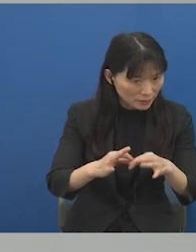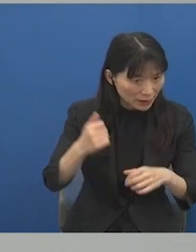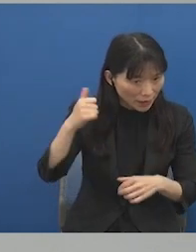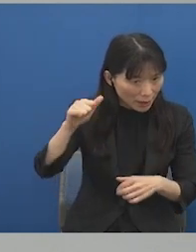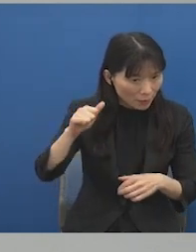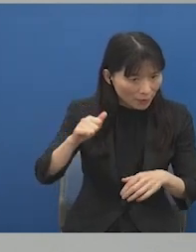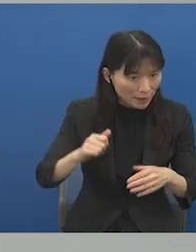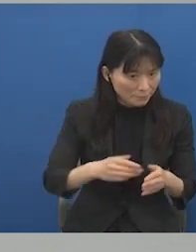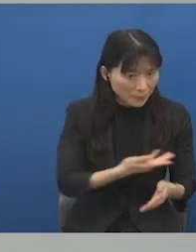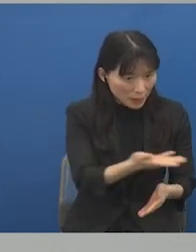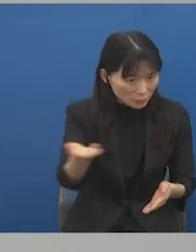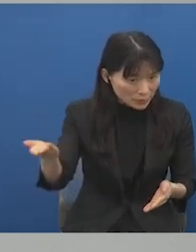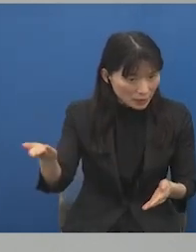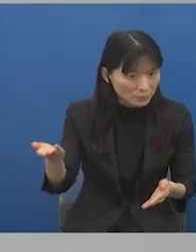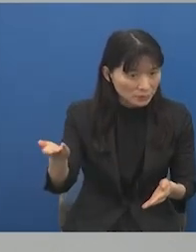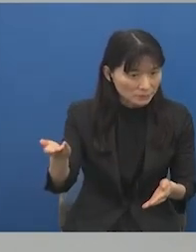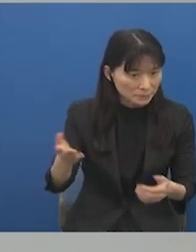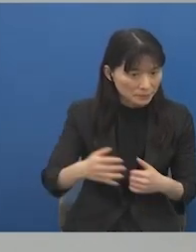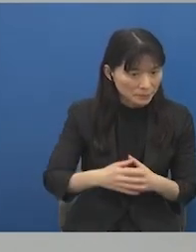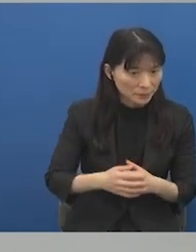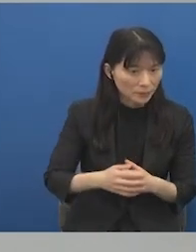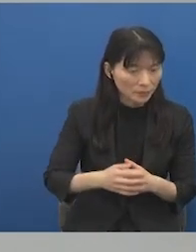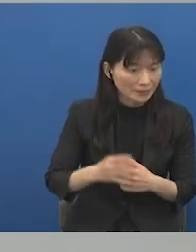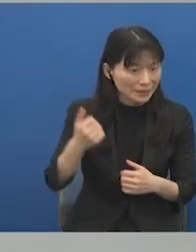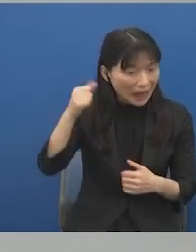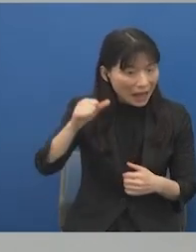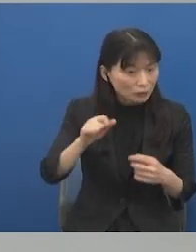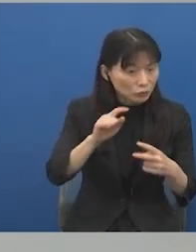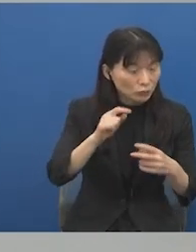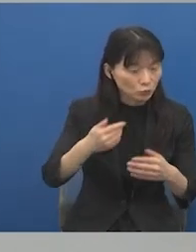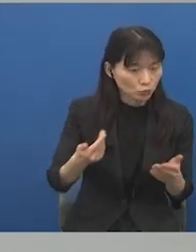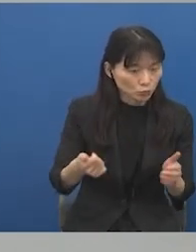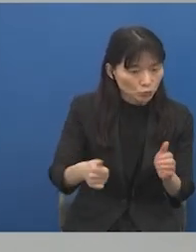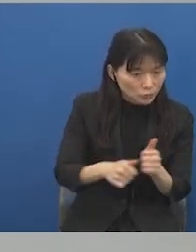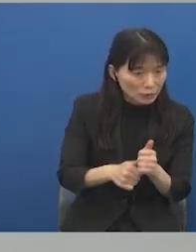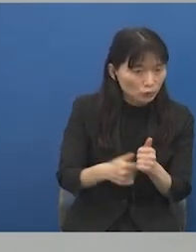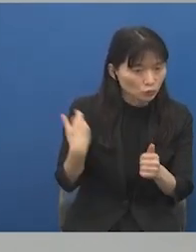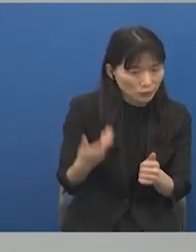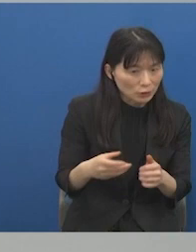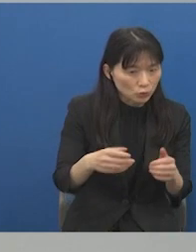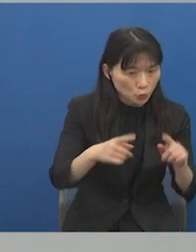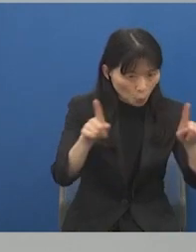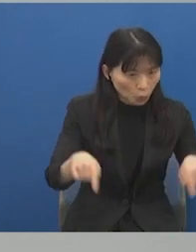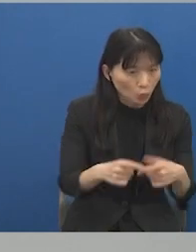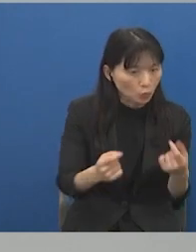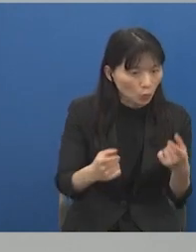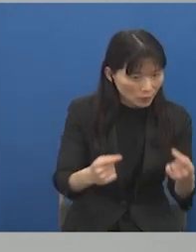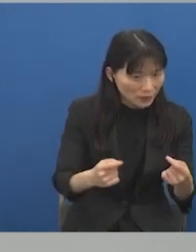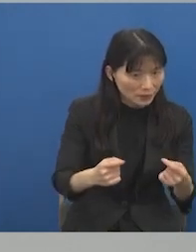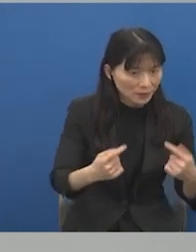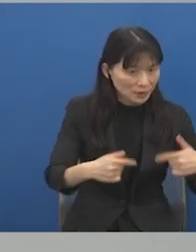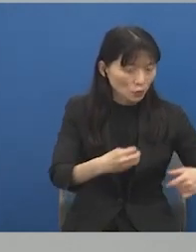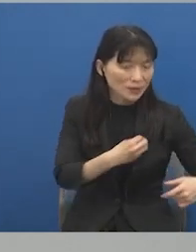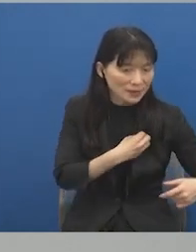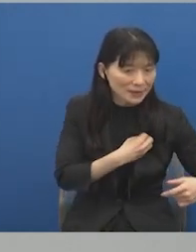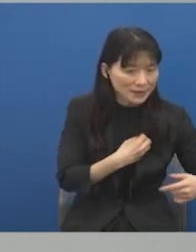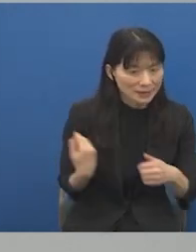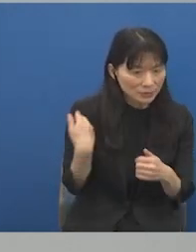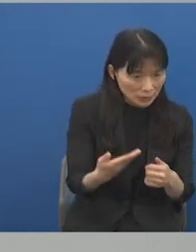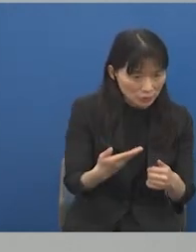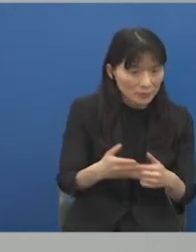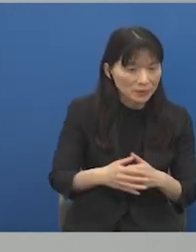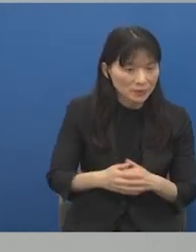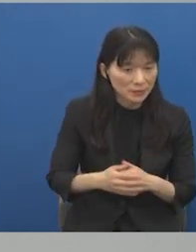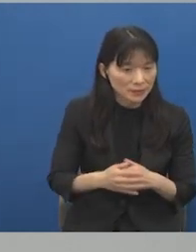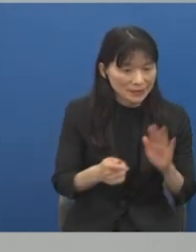手元に配布してあります。議案付託表のとおり、所管の常任委員会に付託いたします。